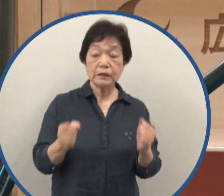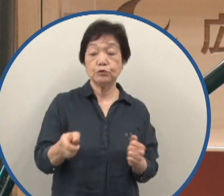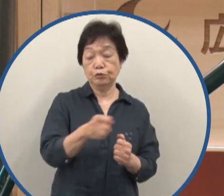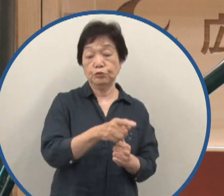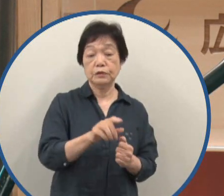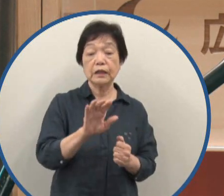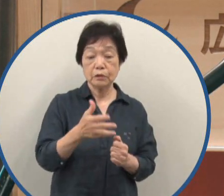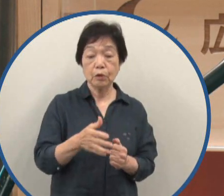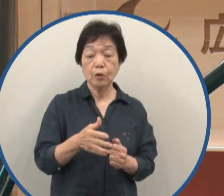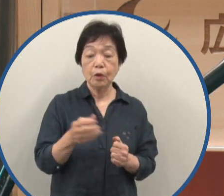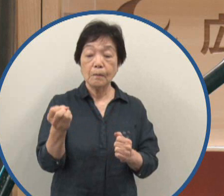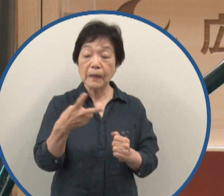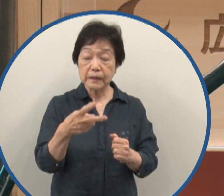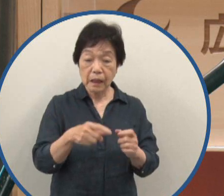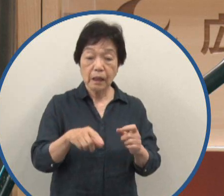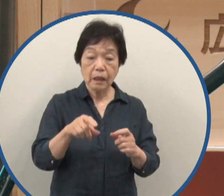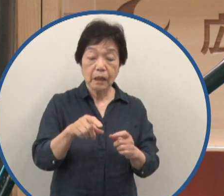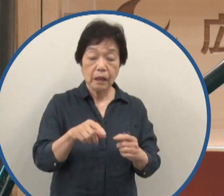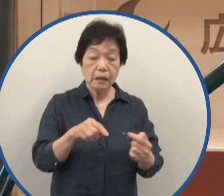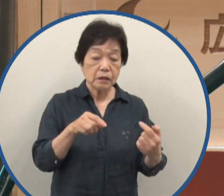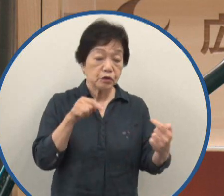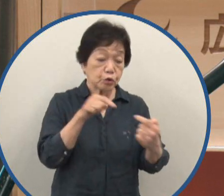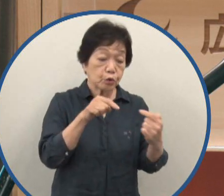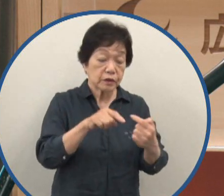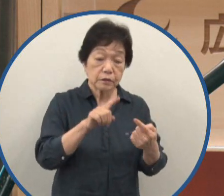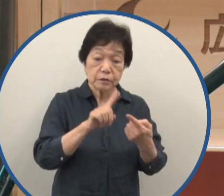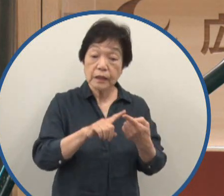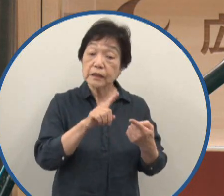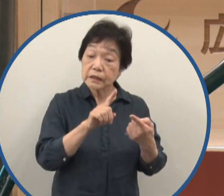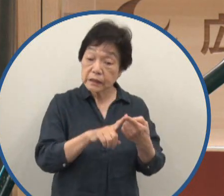なおかつその直接的に協力